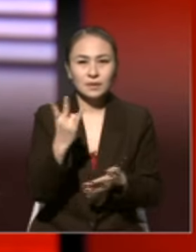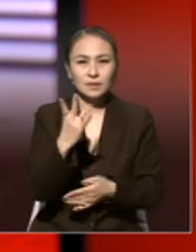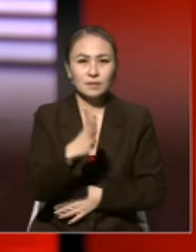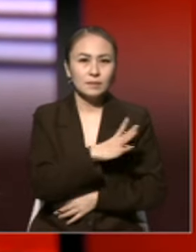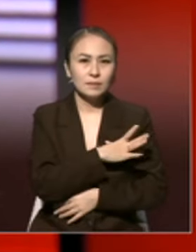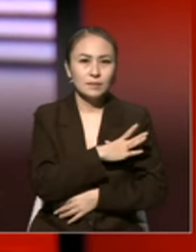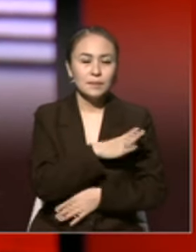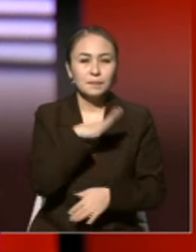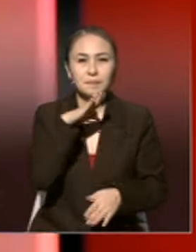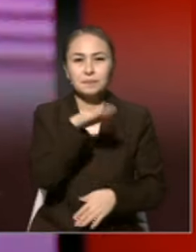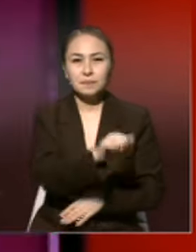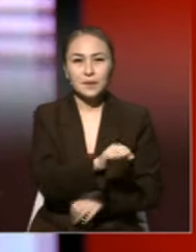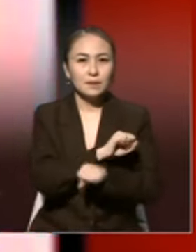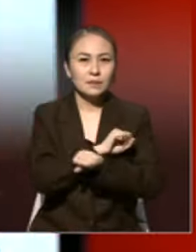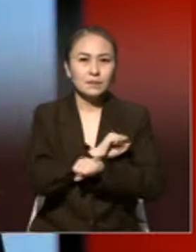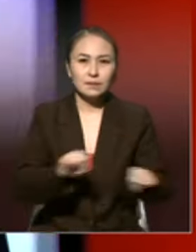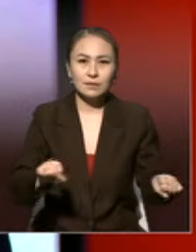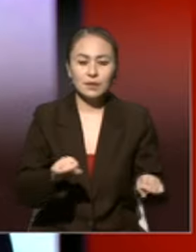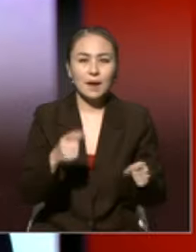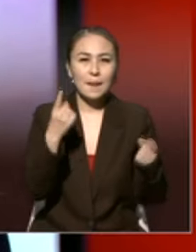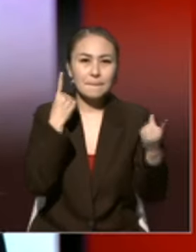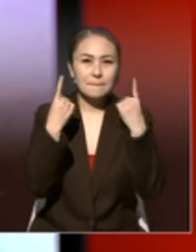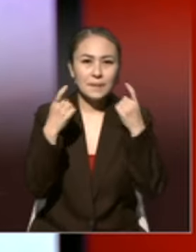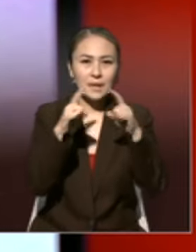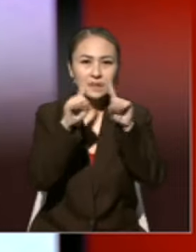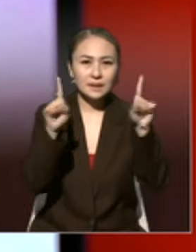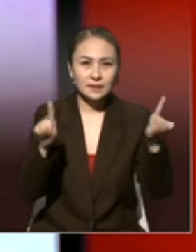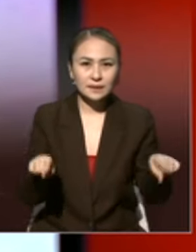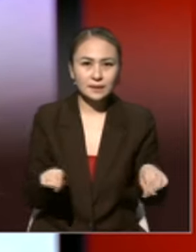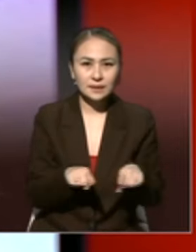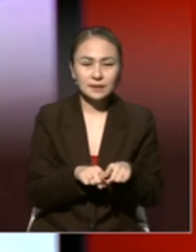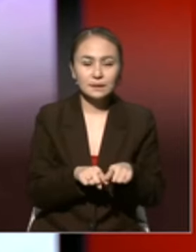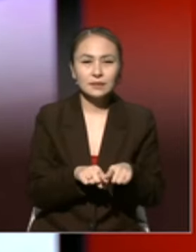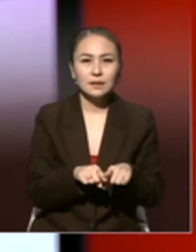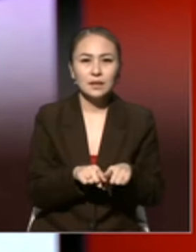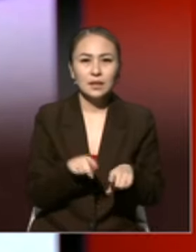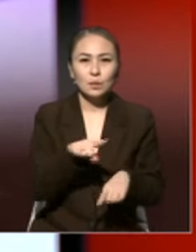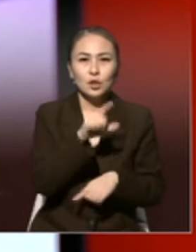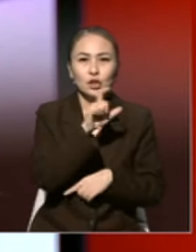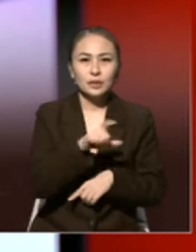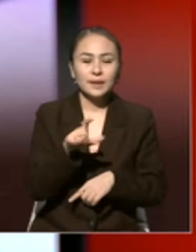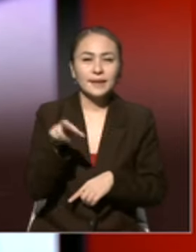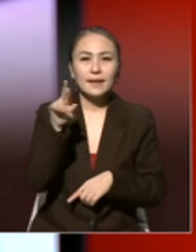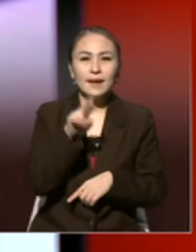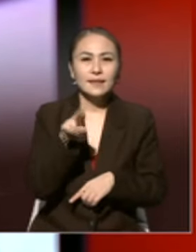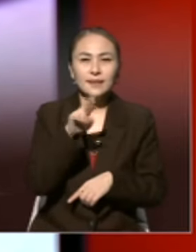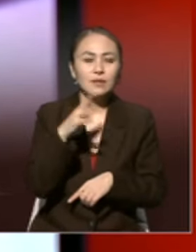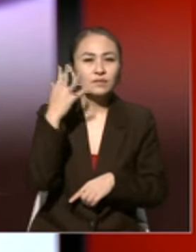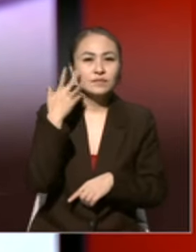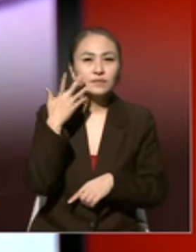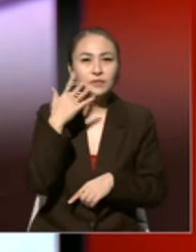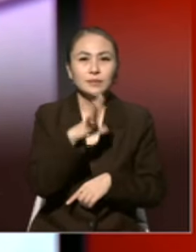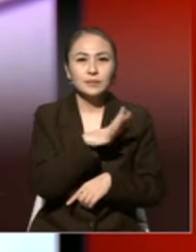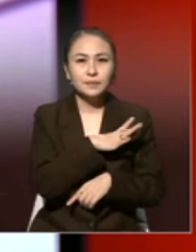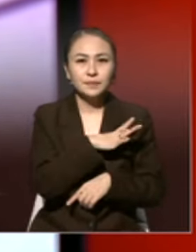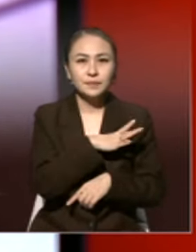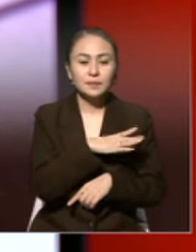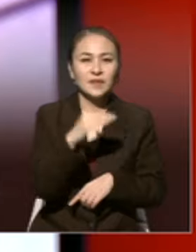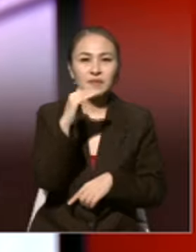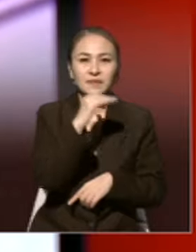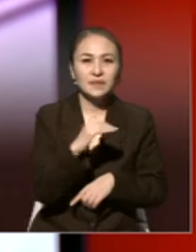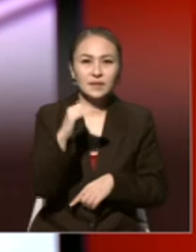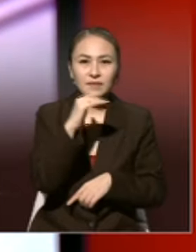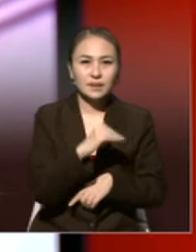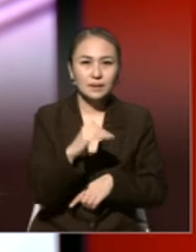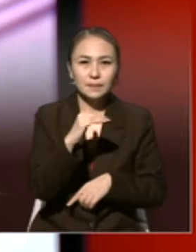қарағанымыз. Енді мәліметте бұл кісілер жаңа қаңтар айында, ақпан